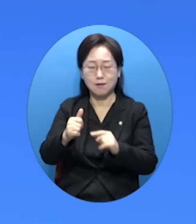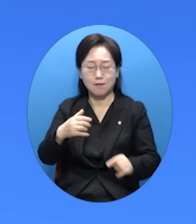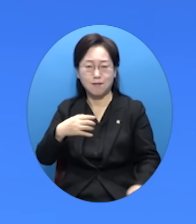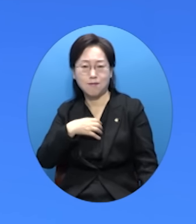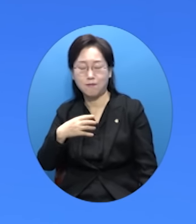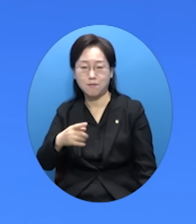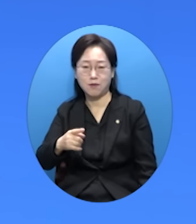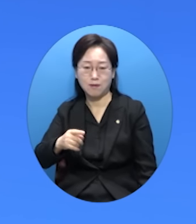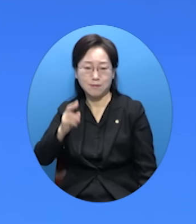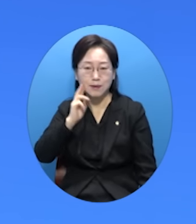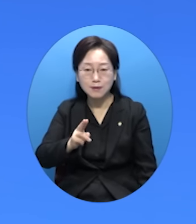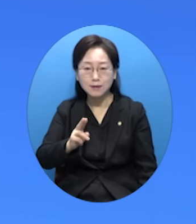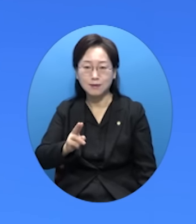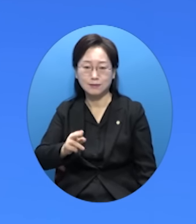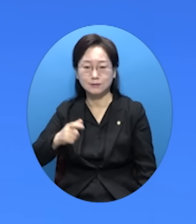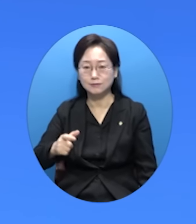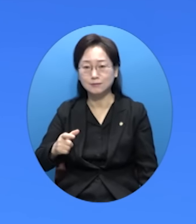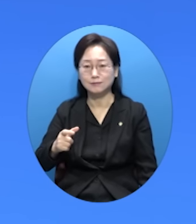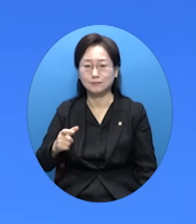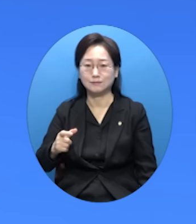강하고